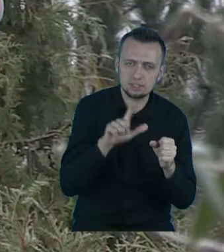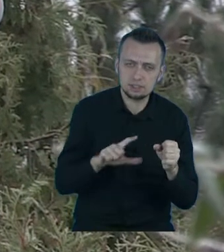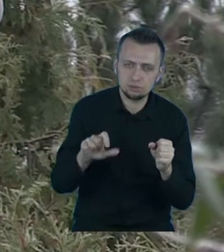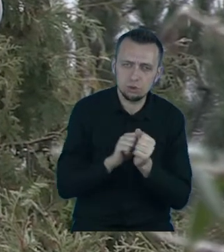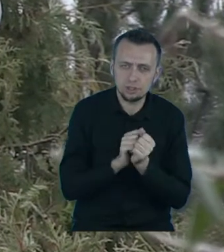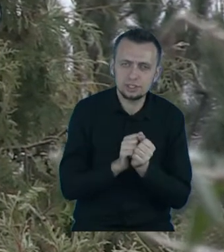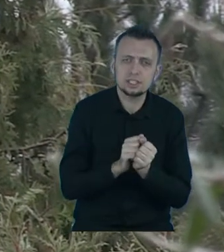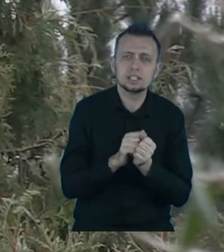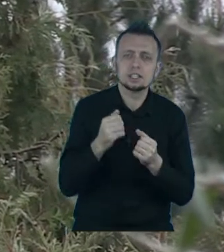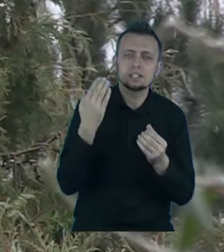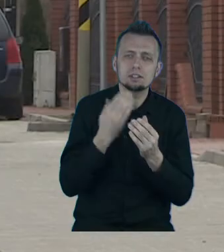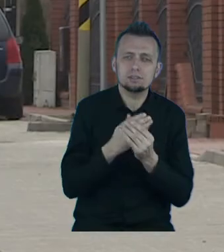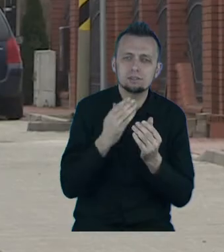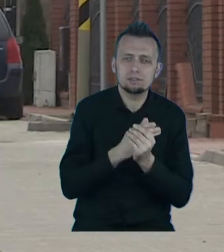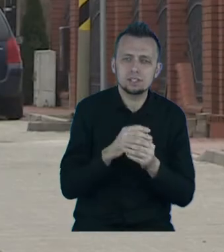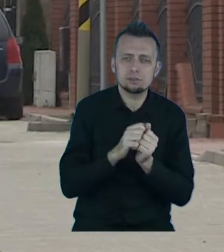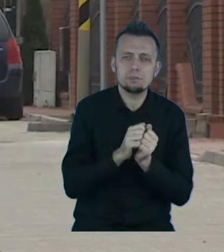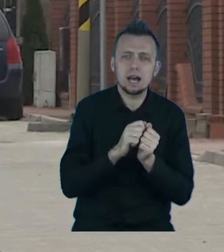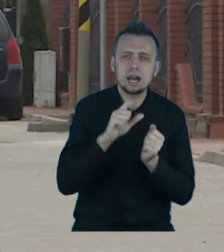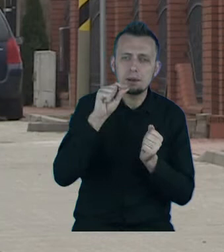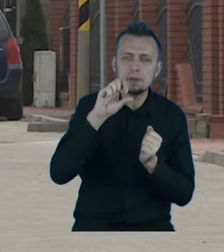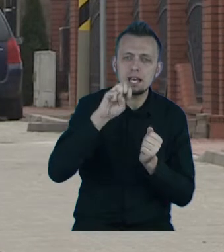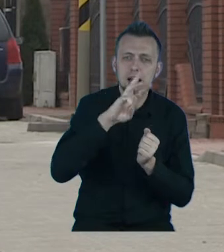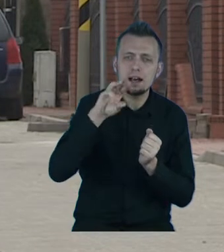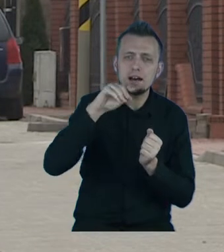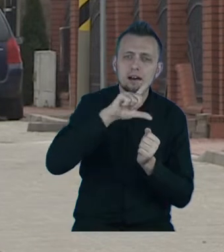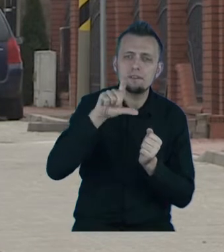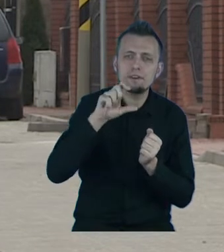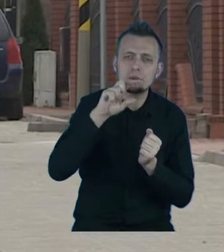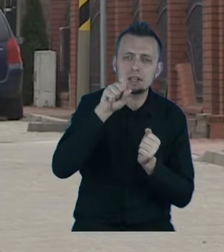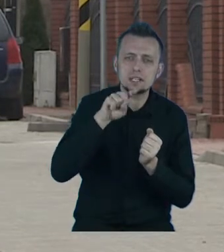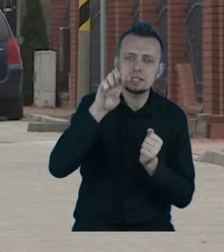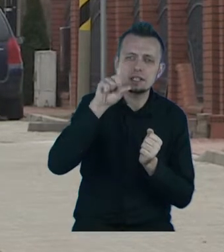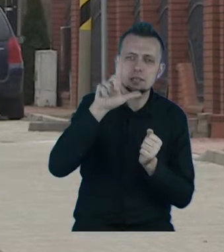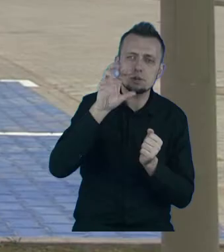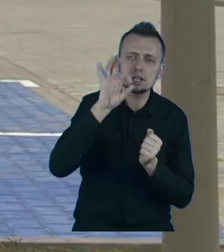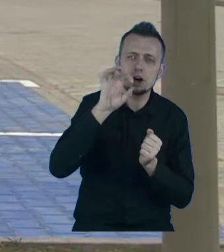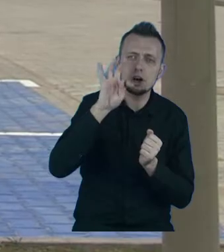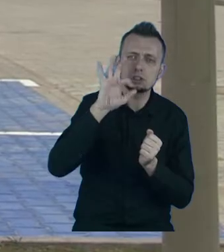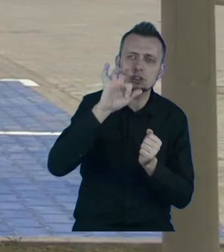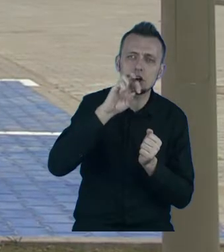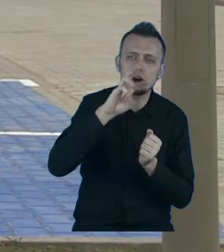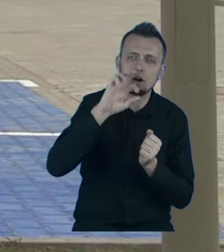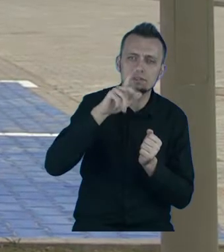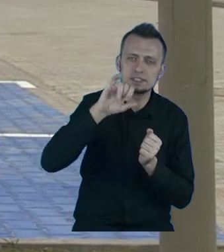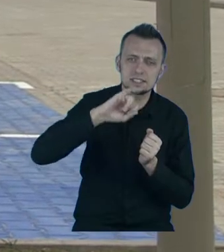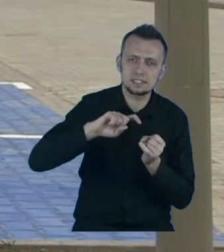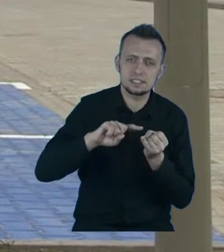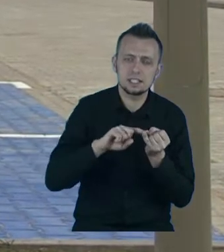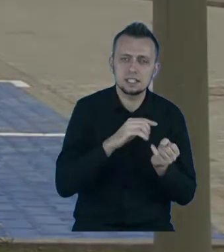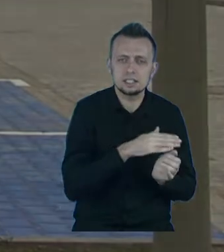Wielobranżowe Hydrobud Paweł Złotowski, Partner Przedsiębiorstwo Budowlano-Produkcyjne Trakt Bobrzak Tesław Spółka